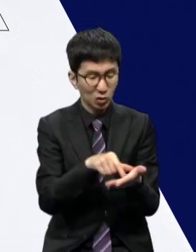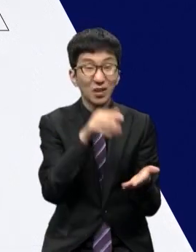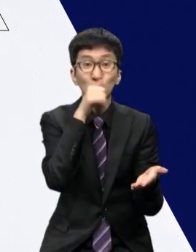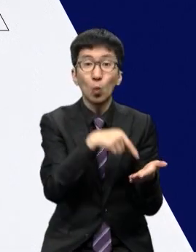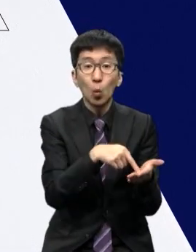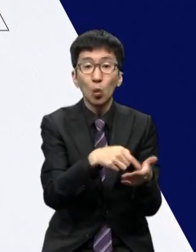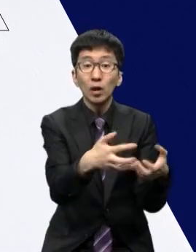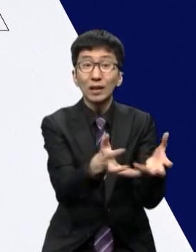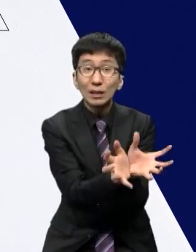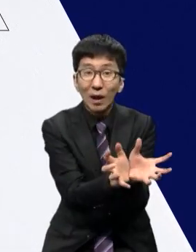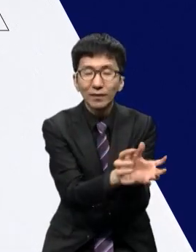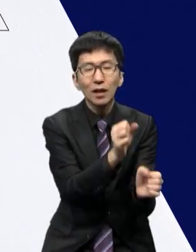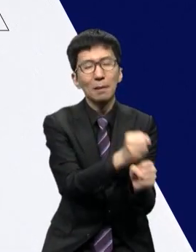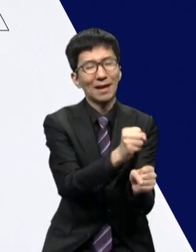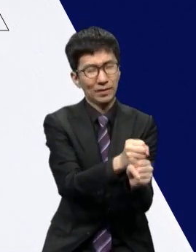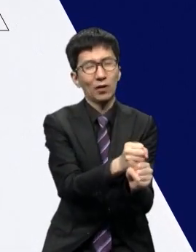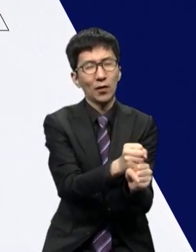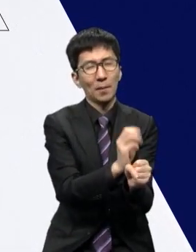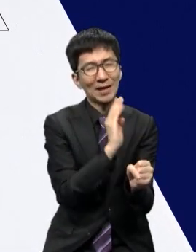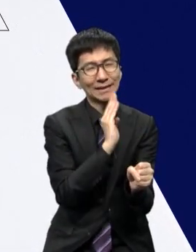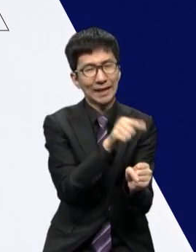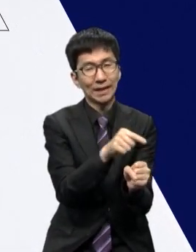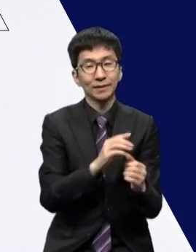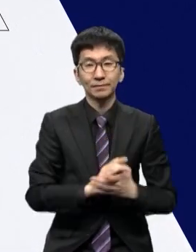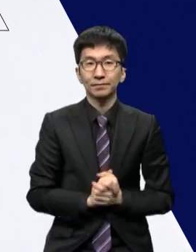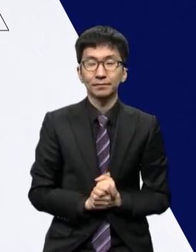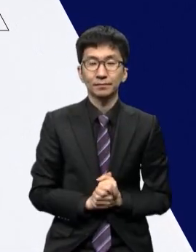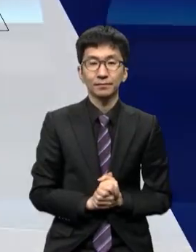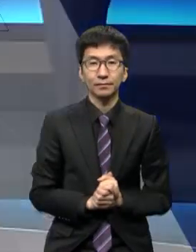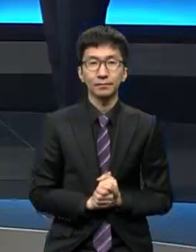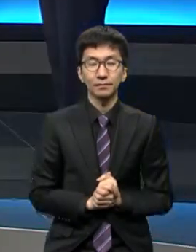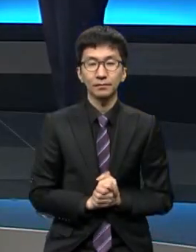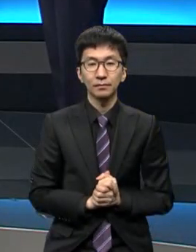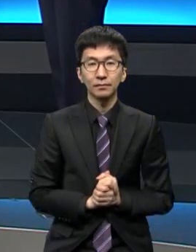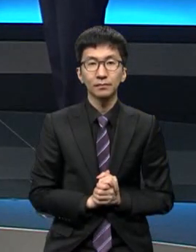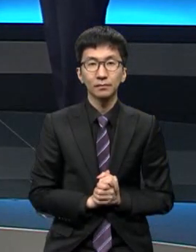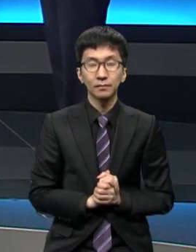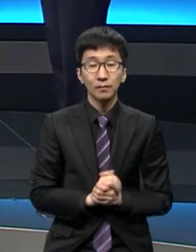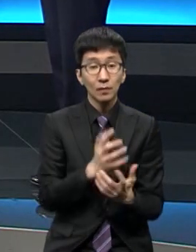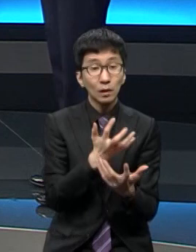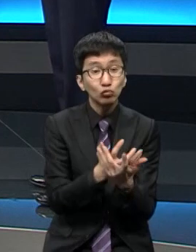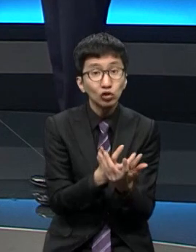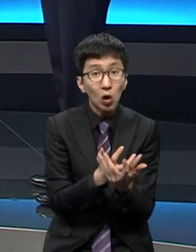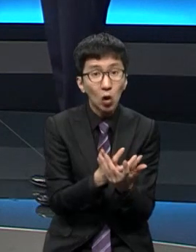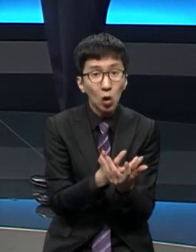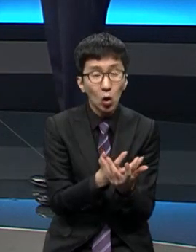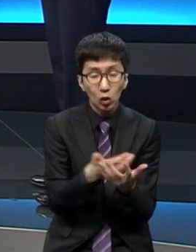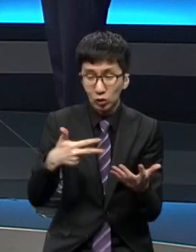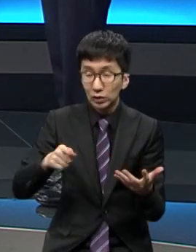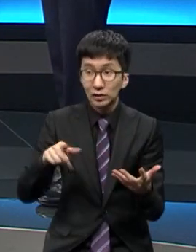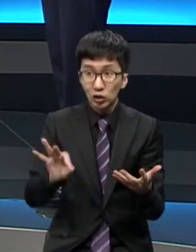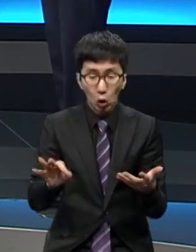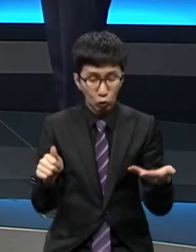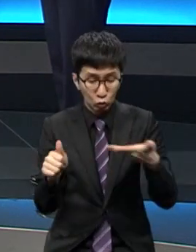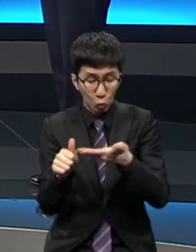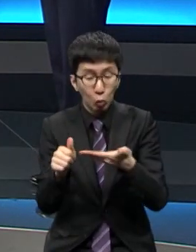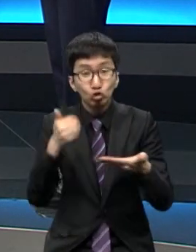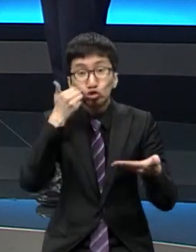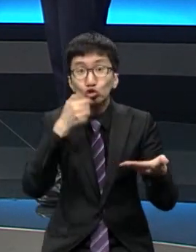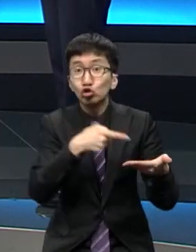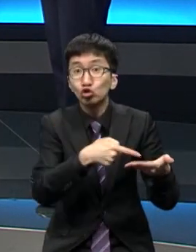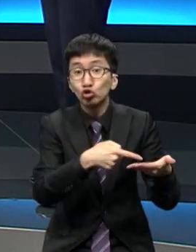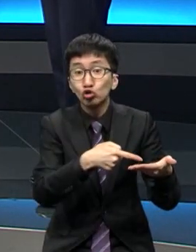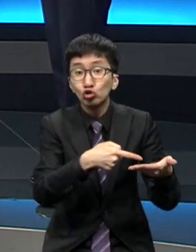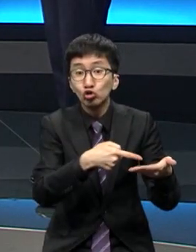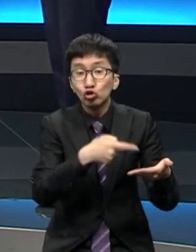기관이 만든 걸로 추정된다 고 말했습니다 그럼 이 문건을 누가 건내 쓸까요 장 씨는 10년